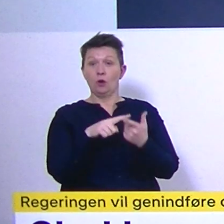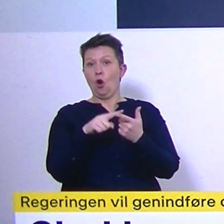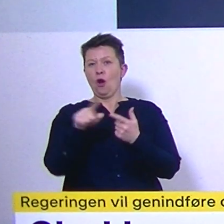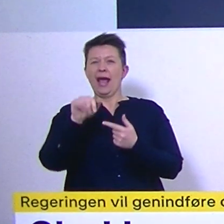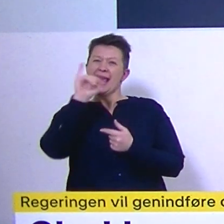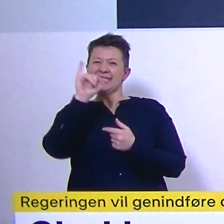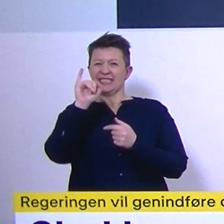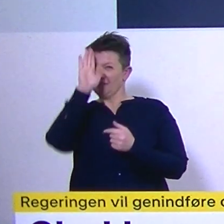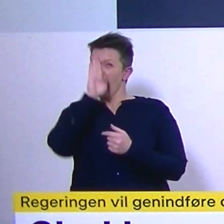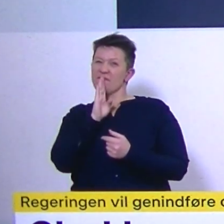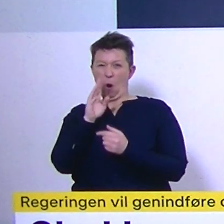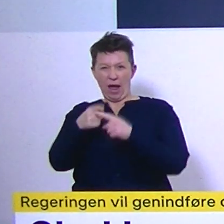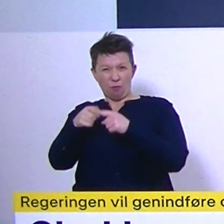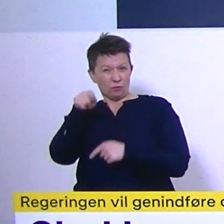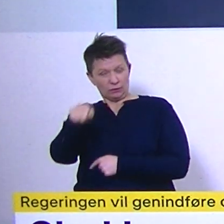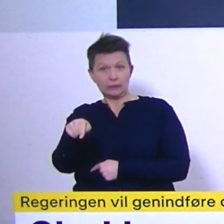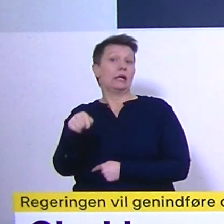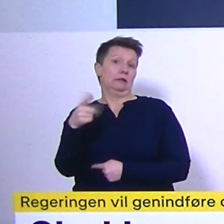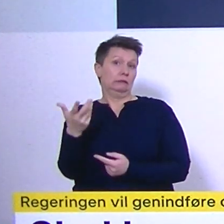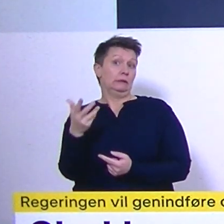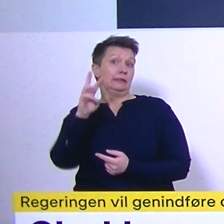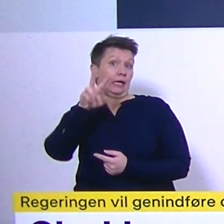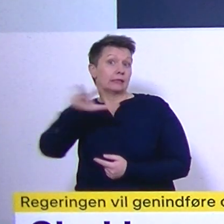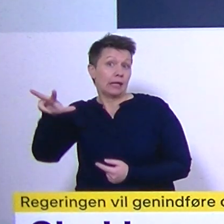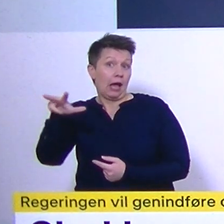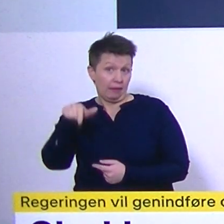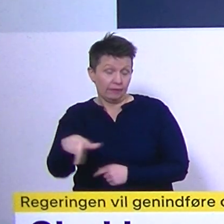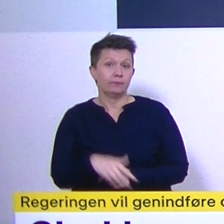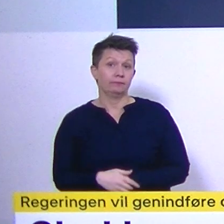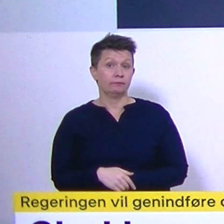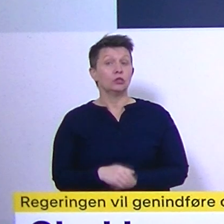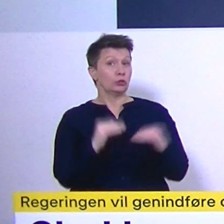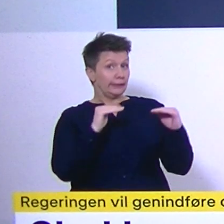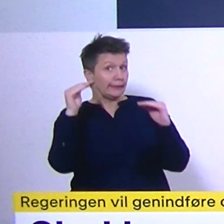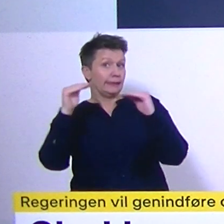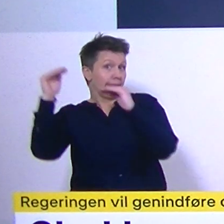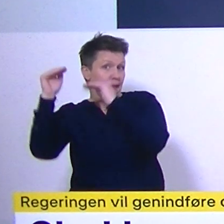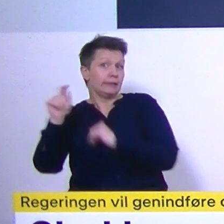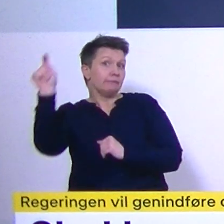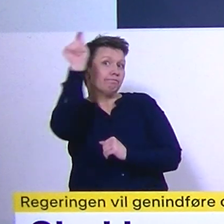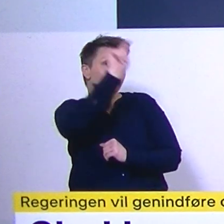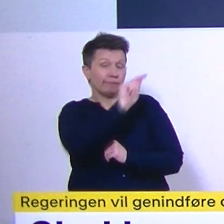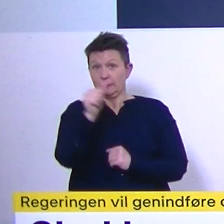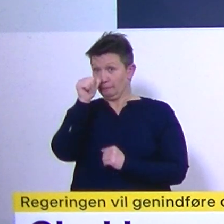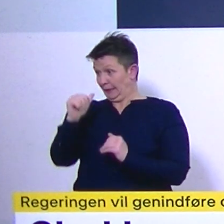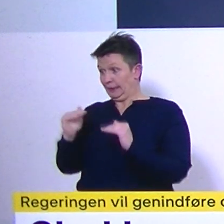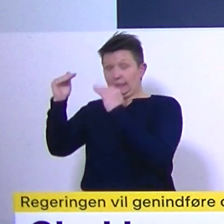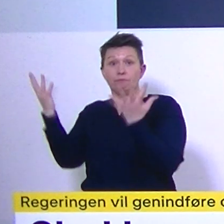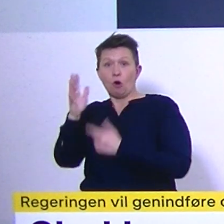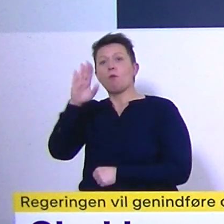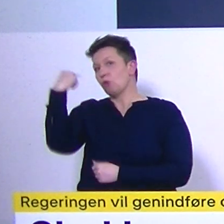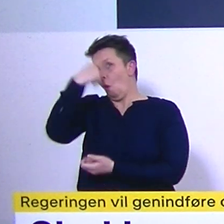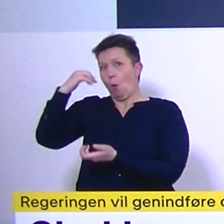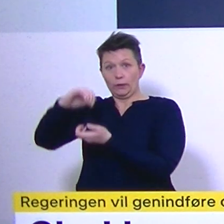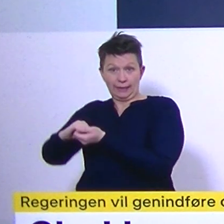øjeblikket. Vi kan også se, at der er stigning mange steder, men der er en større stigning i hovedstaden. 183 af de 313